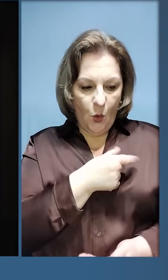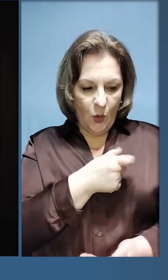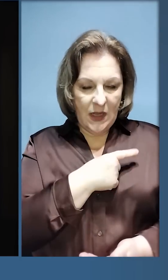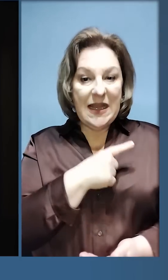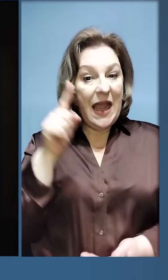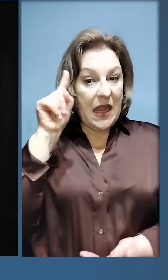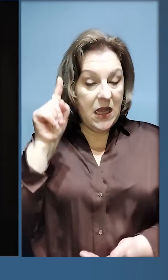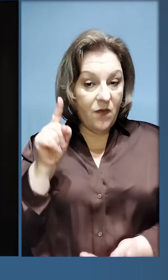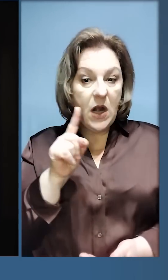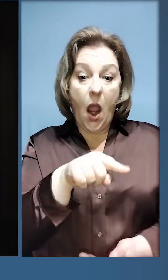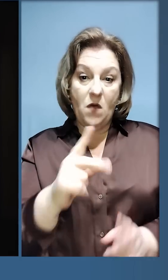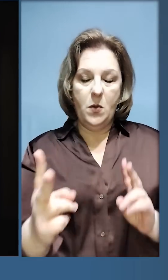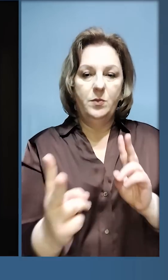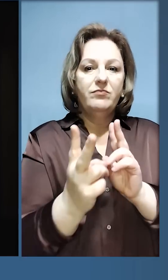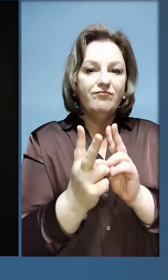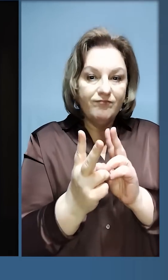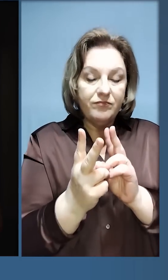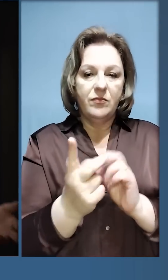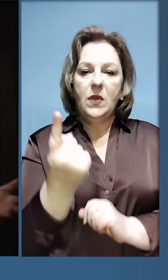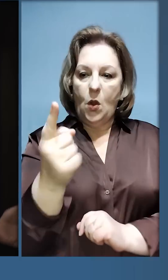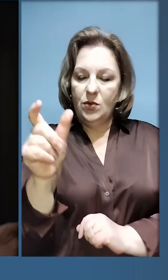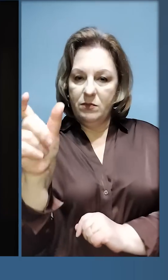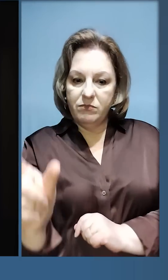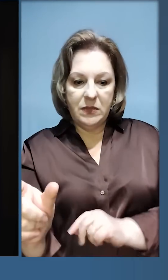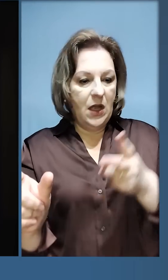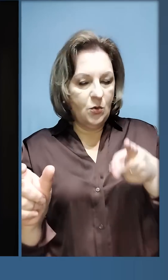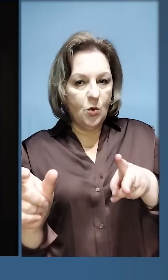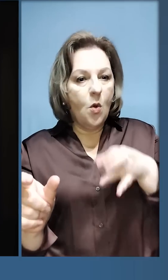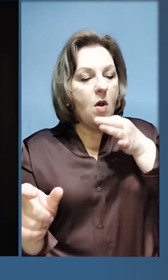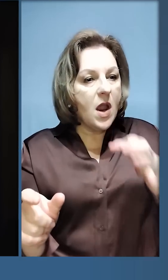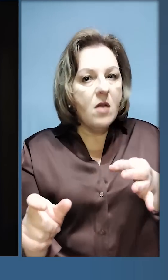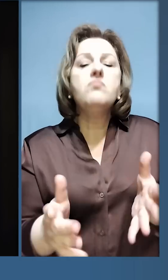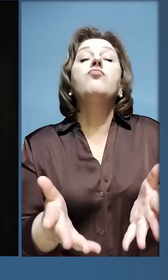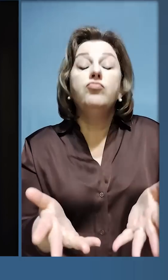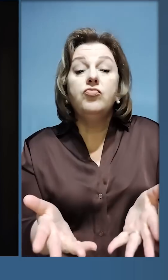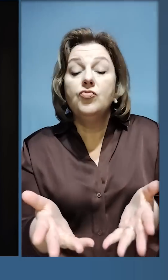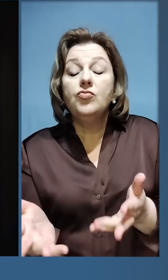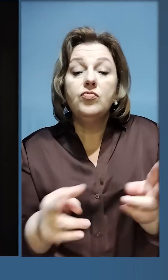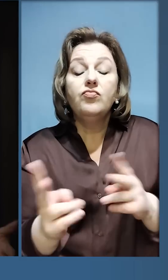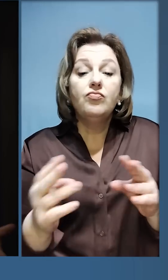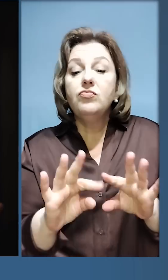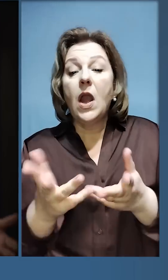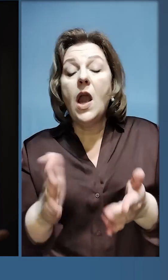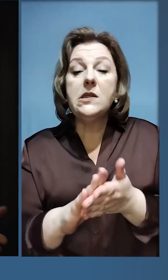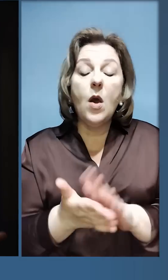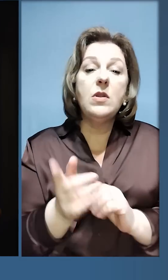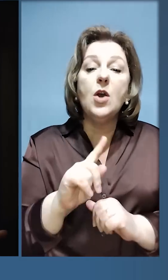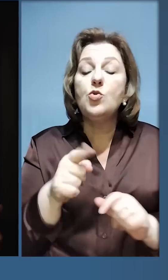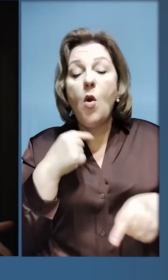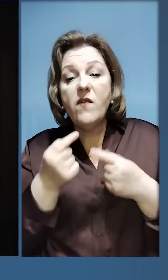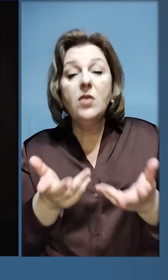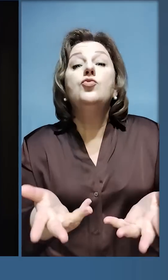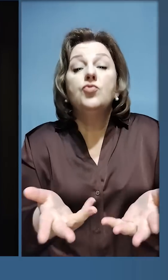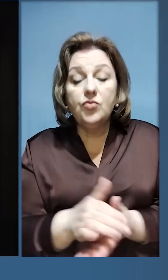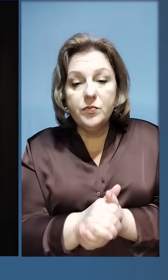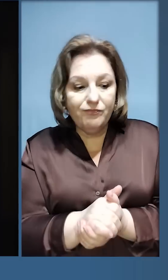два одеських єврея, і вони зустрічаються, один іншому каже, що, говорить, ну як там